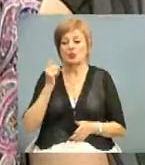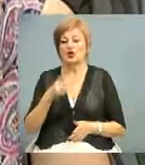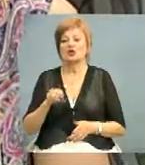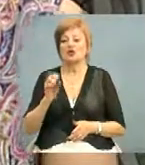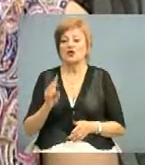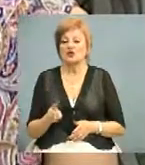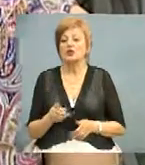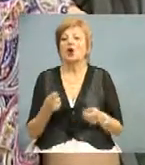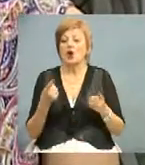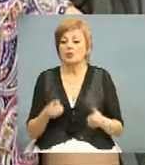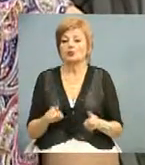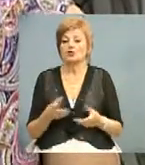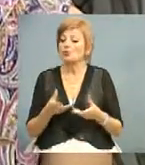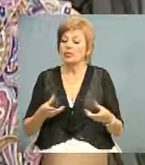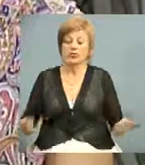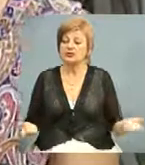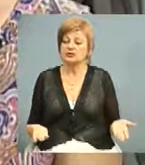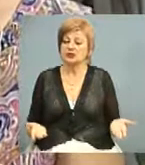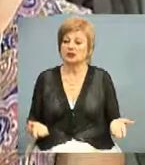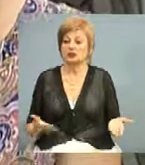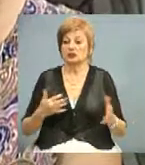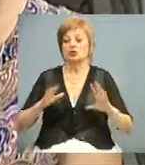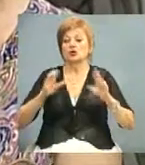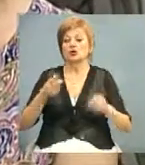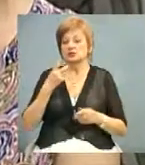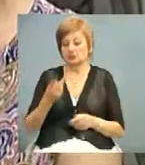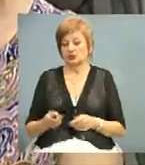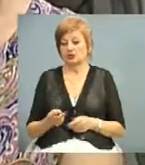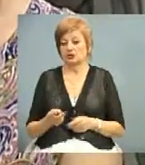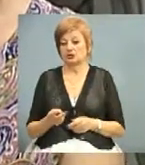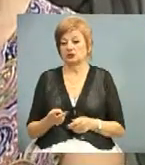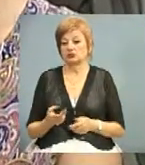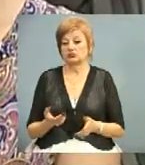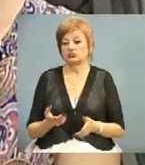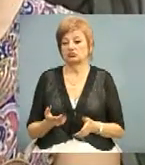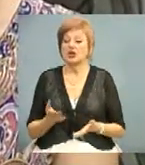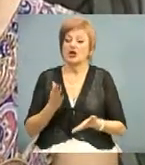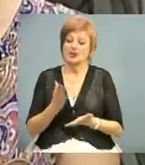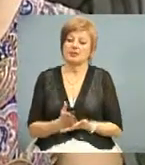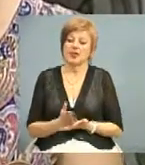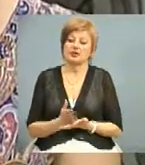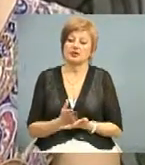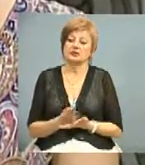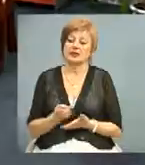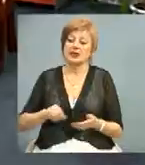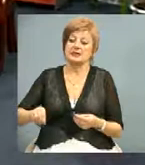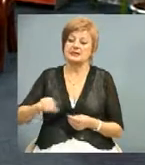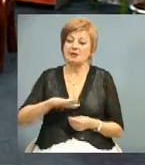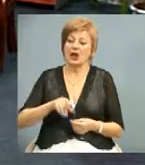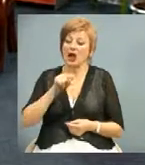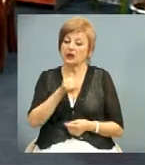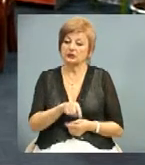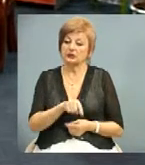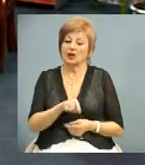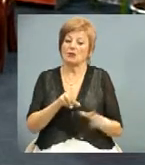та й льодовики, так? А чому ж вони не розтають? Наша планета, ну дивись, якщо так дивитися, то вона має, ну, земля скрізь, а там от